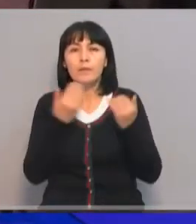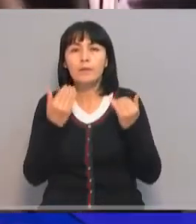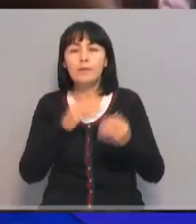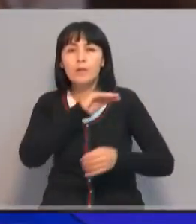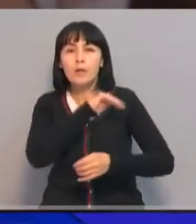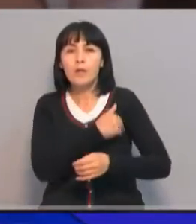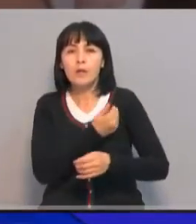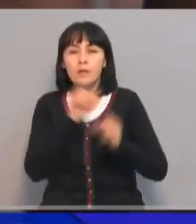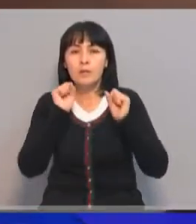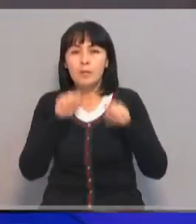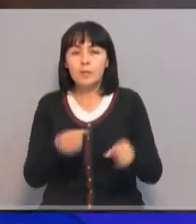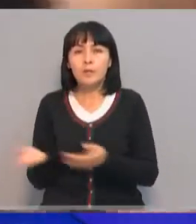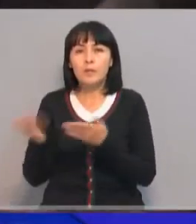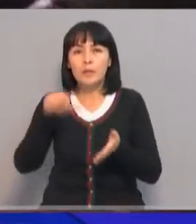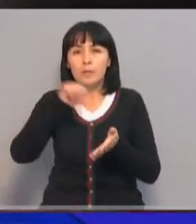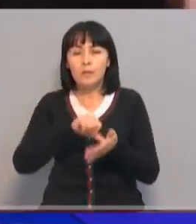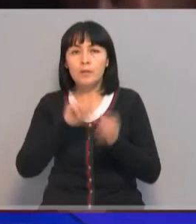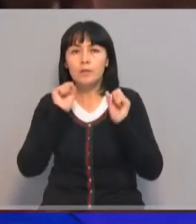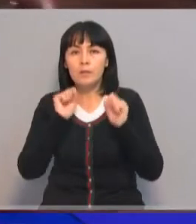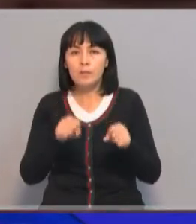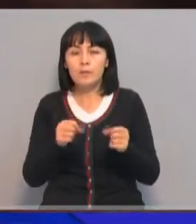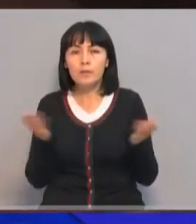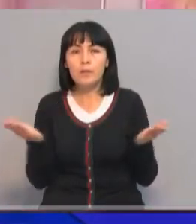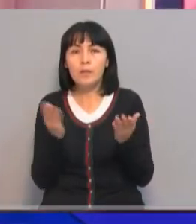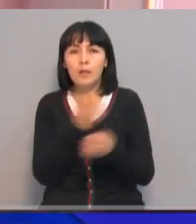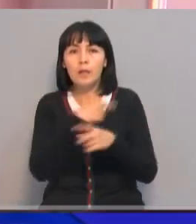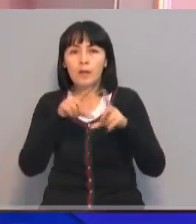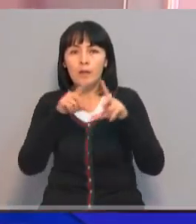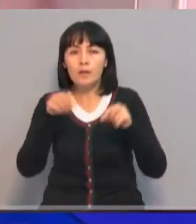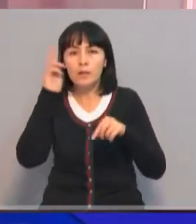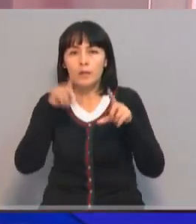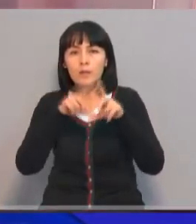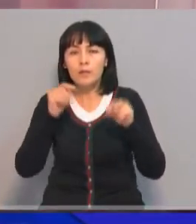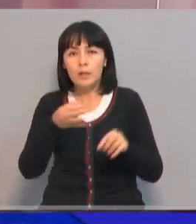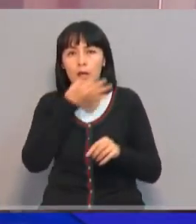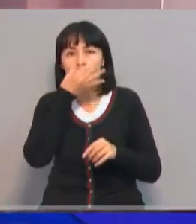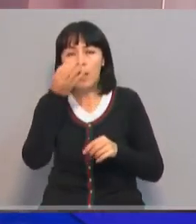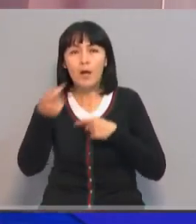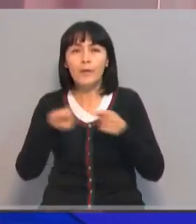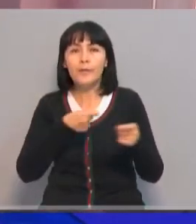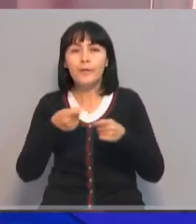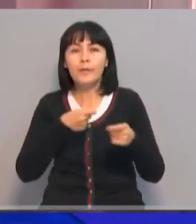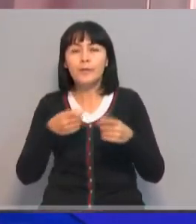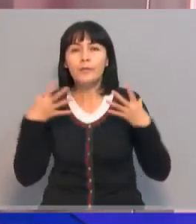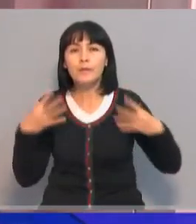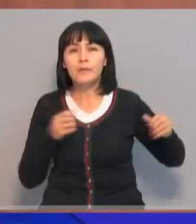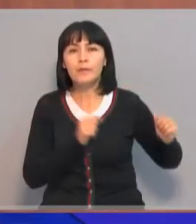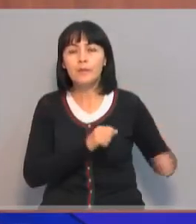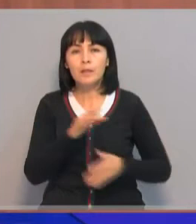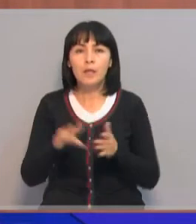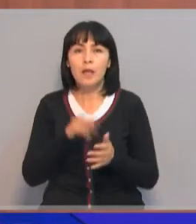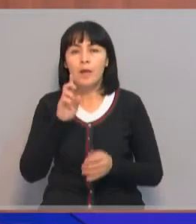желанию родители могут присутствовать при вакцинации своих детей как в поликлинике, так и в школе, отмечает руководитель управления здравоохранения